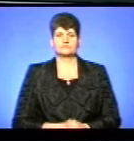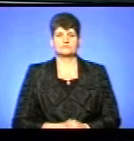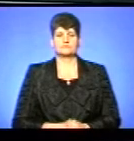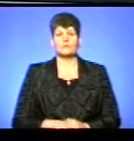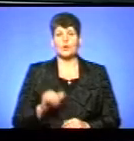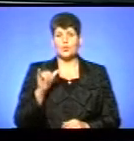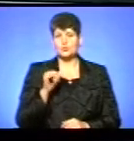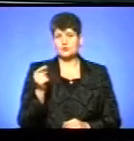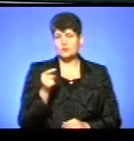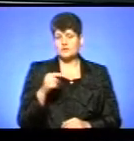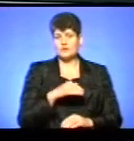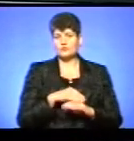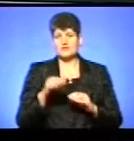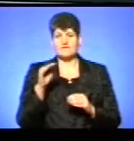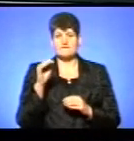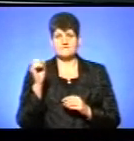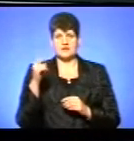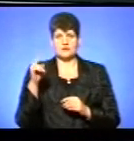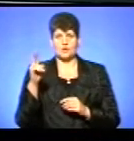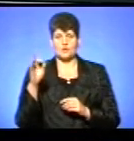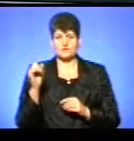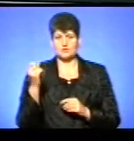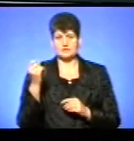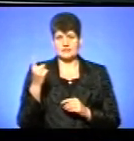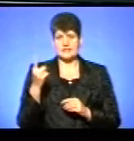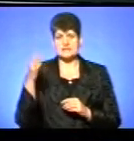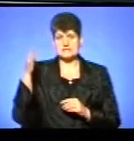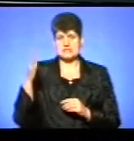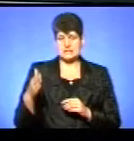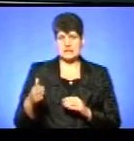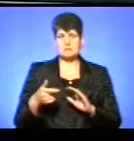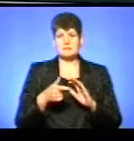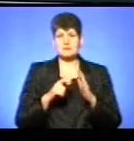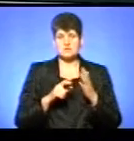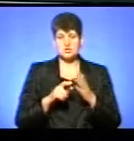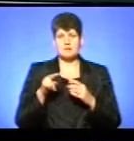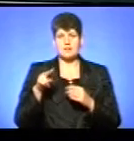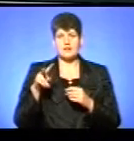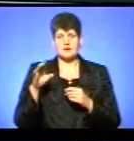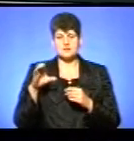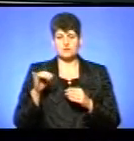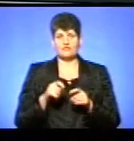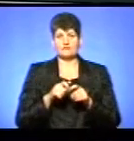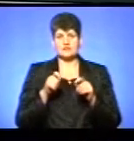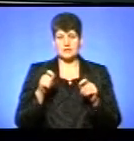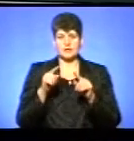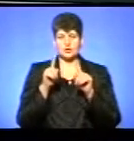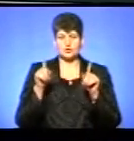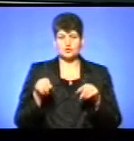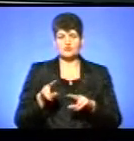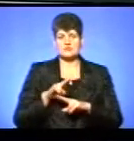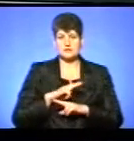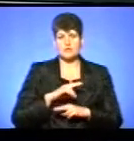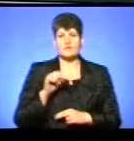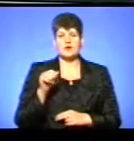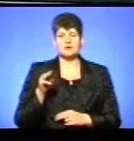У Тернополі на вулиці Фаткович 11 на стіні приміщення Пласту відкрили меморіальну дошку на честь загиблого в АТО